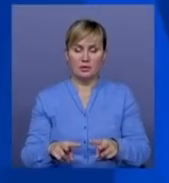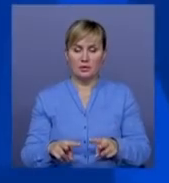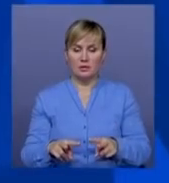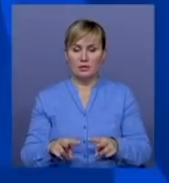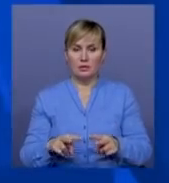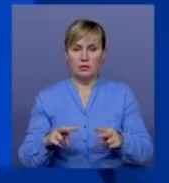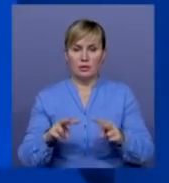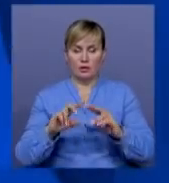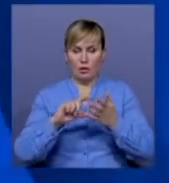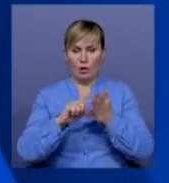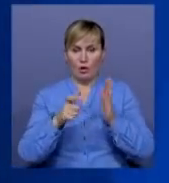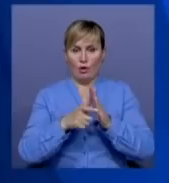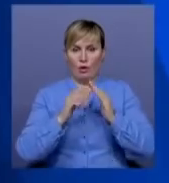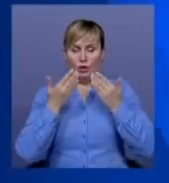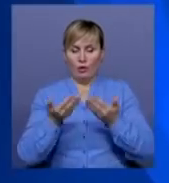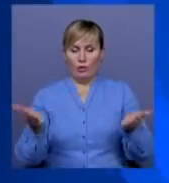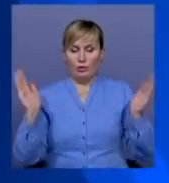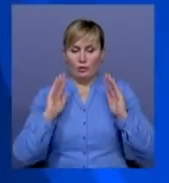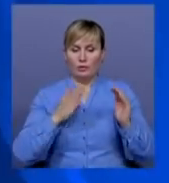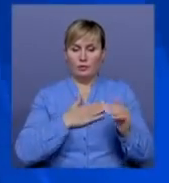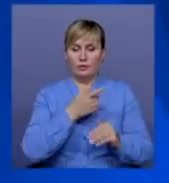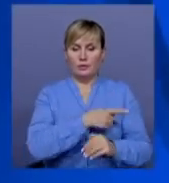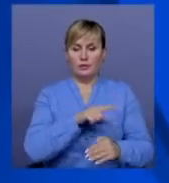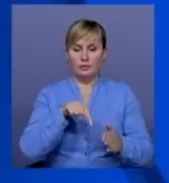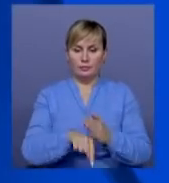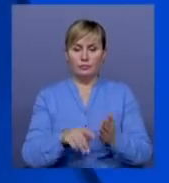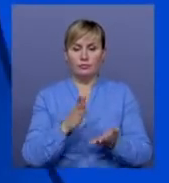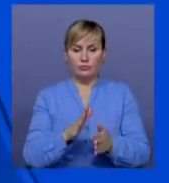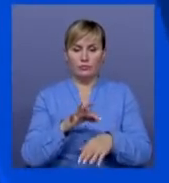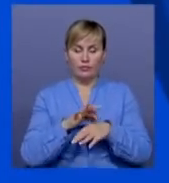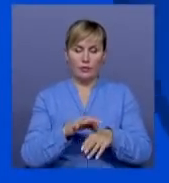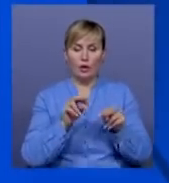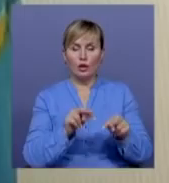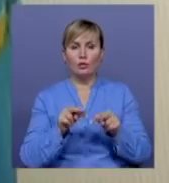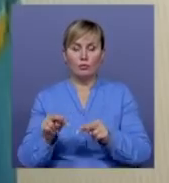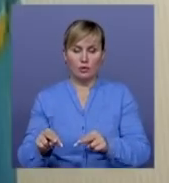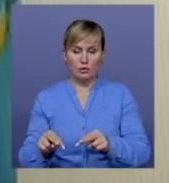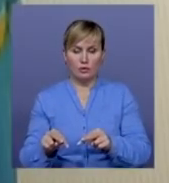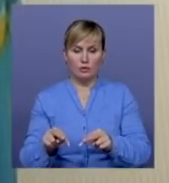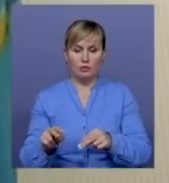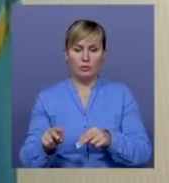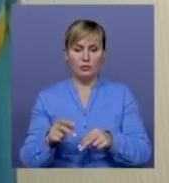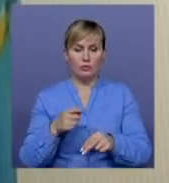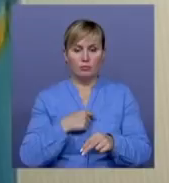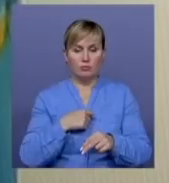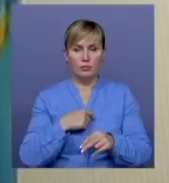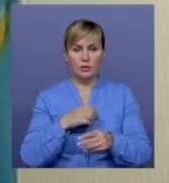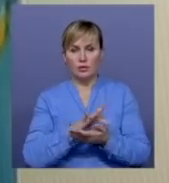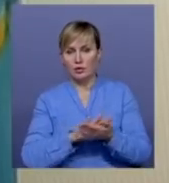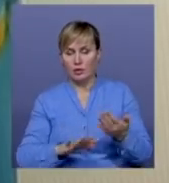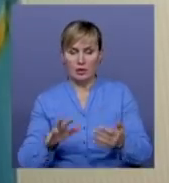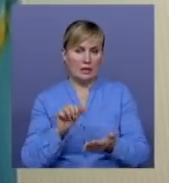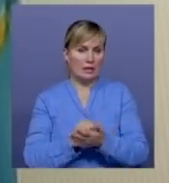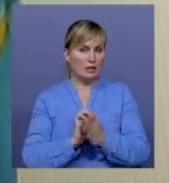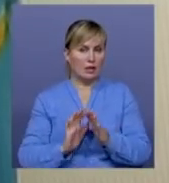специальные боксы. В нашей клинике мы только ведем наблюдение, то есть лечебным процессом мы не занимаемся. То